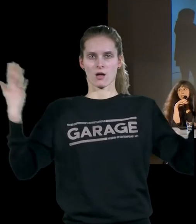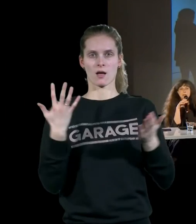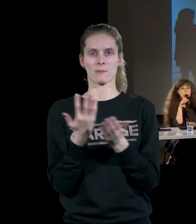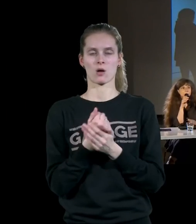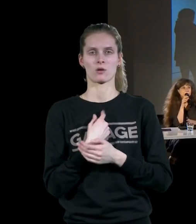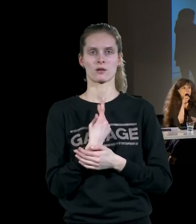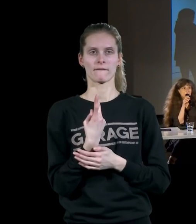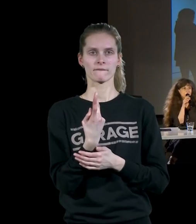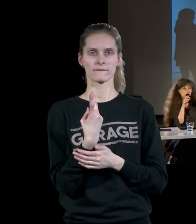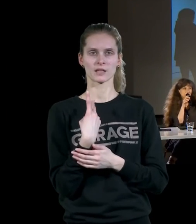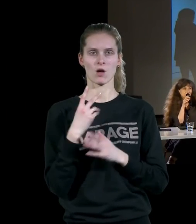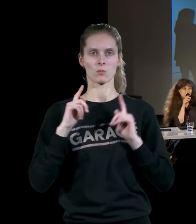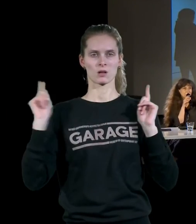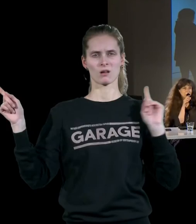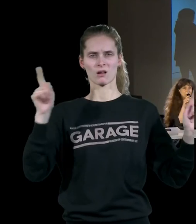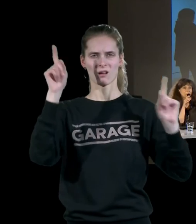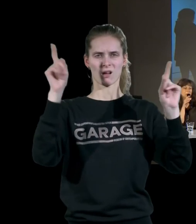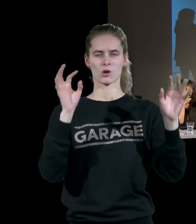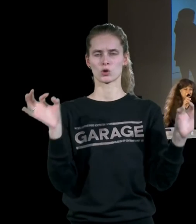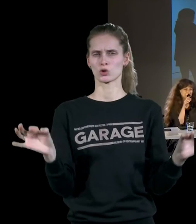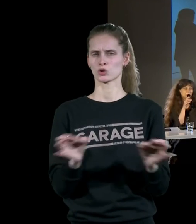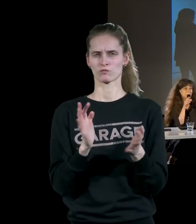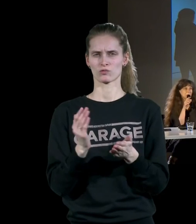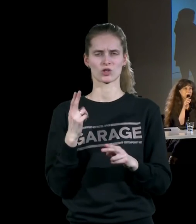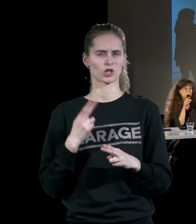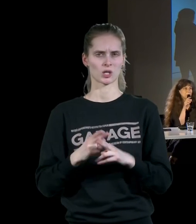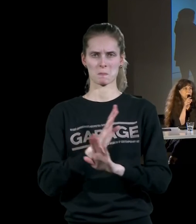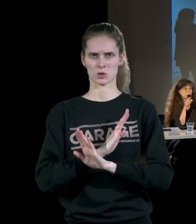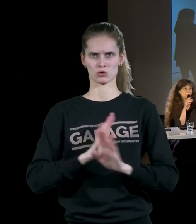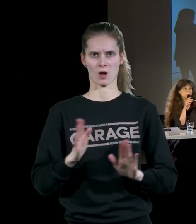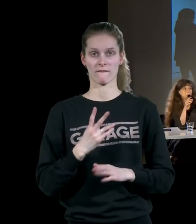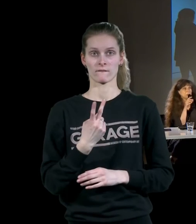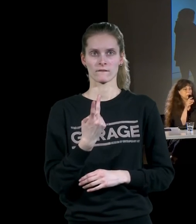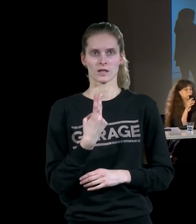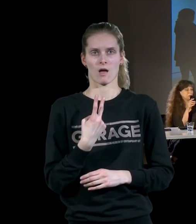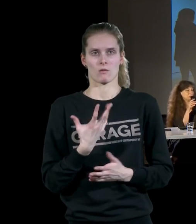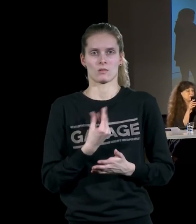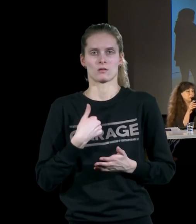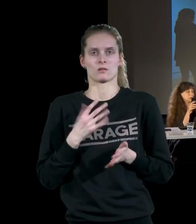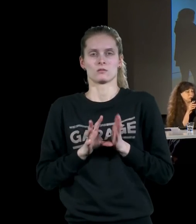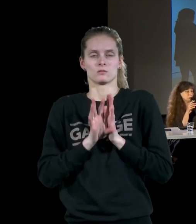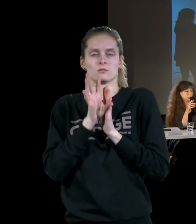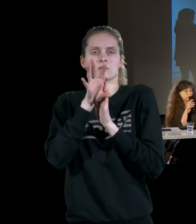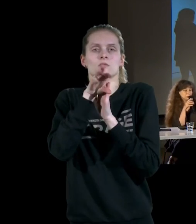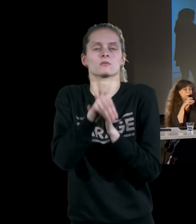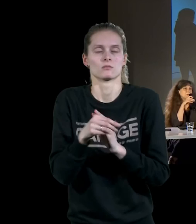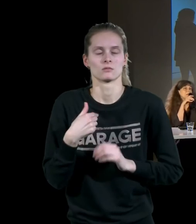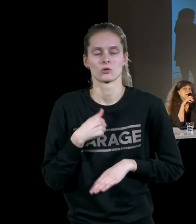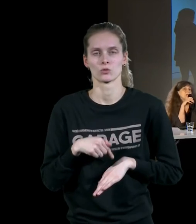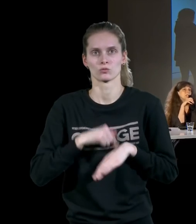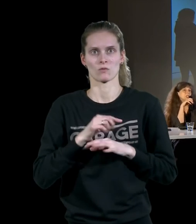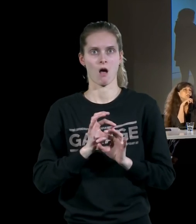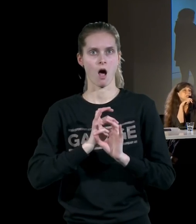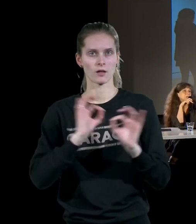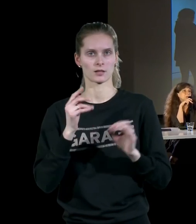картиной. Поэтому для, как бы для Ротко, к чему я веду, к тому, что он уже саму свою